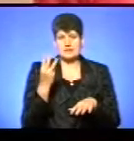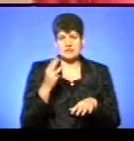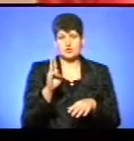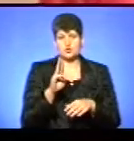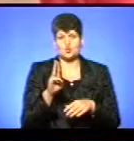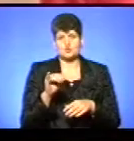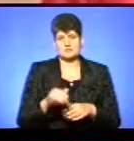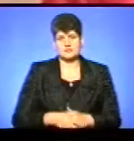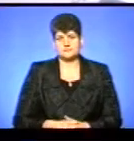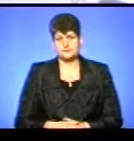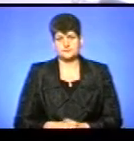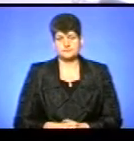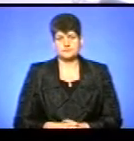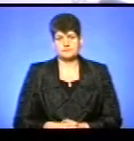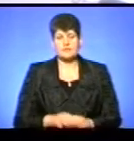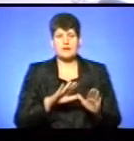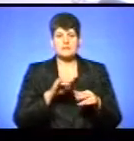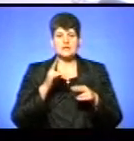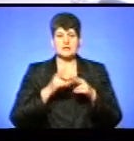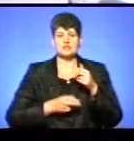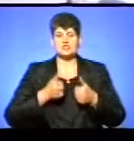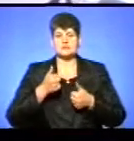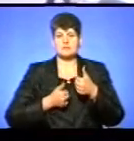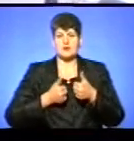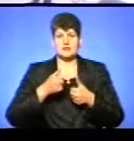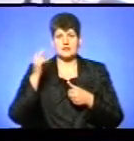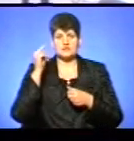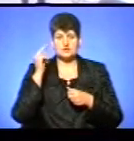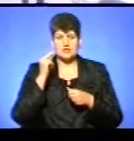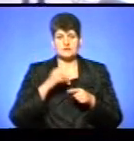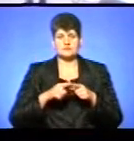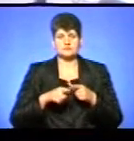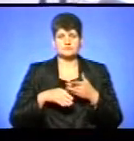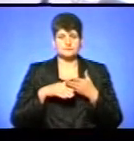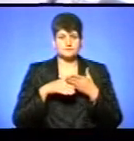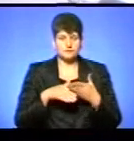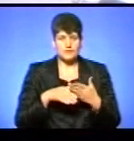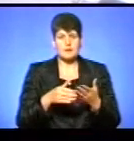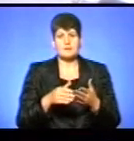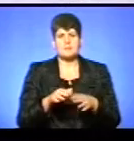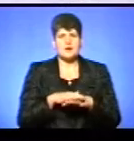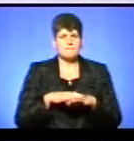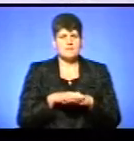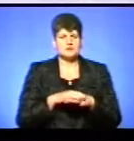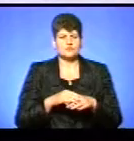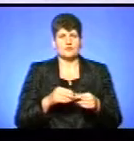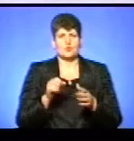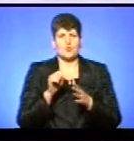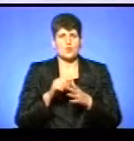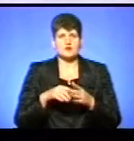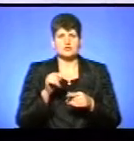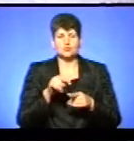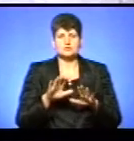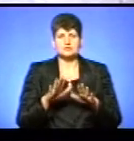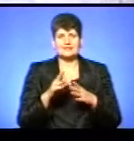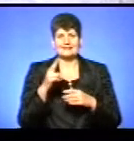Шумська. Після завершення змагань навчання з надання екстреної медичної допомоги при масових ураженнях. За сценарієм, тут